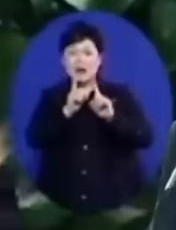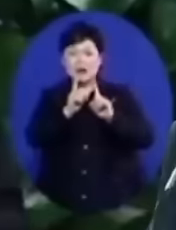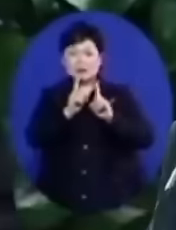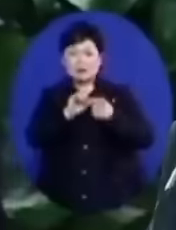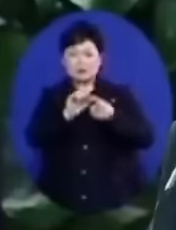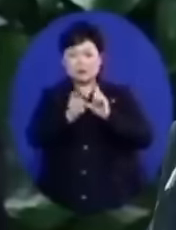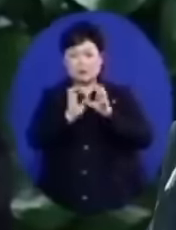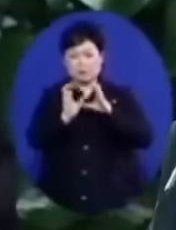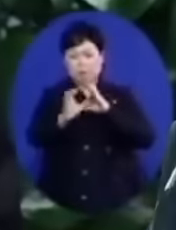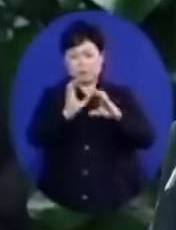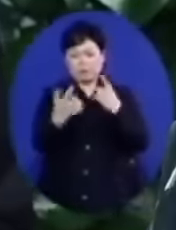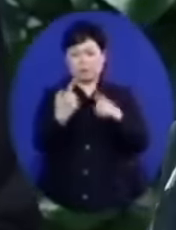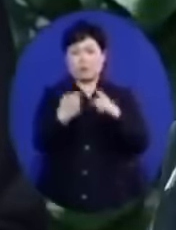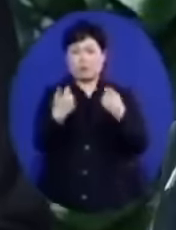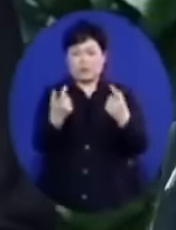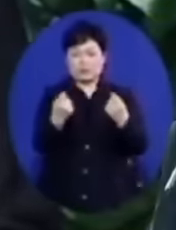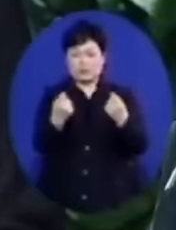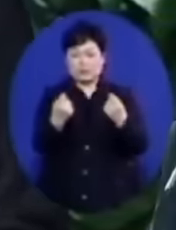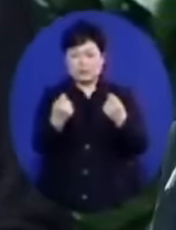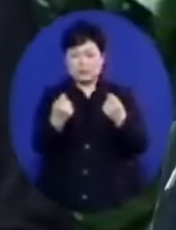것입니다.